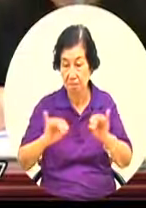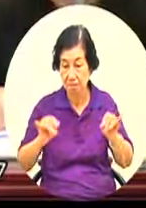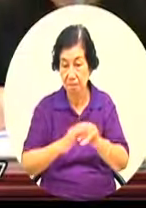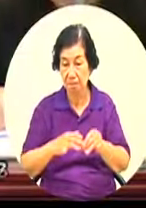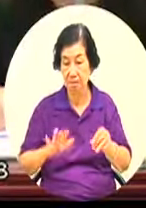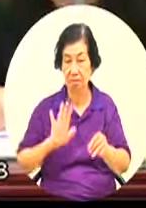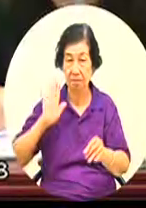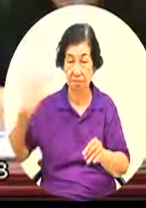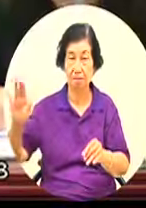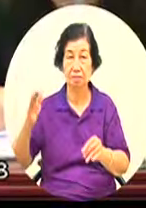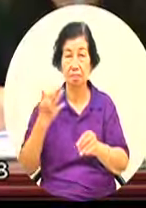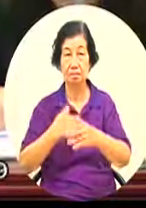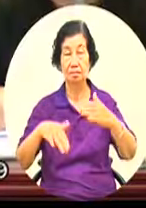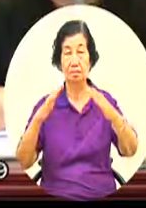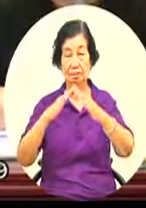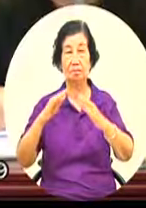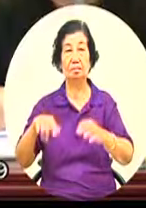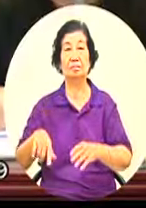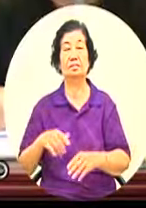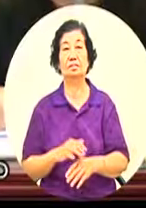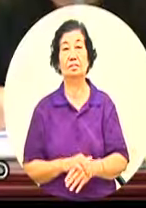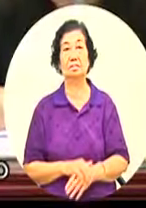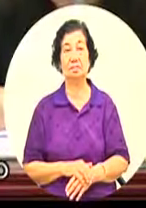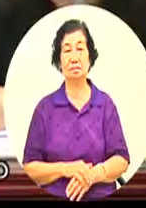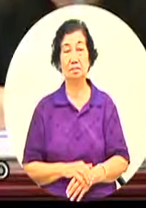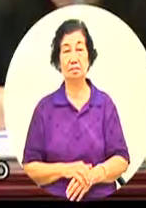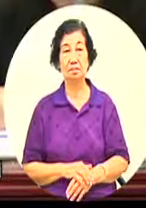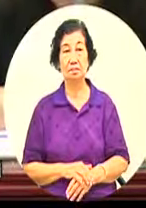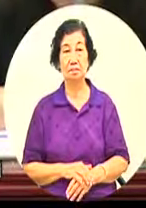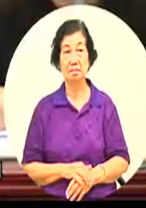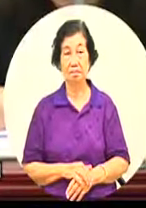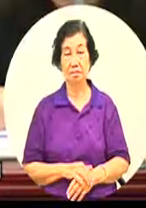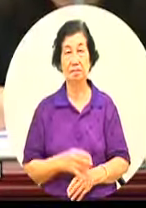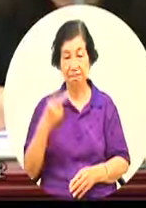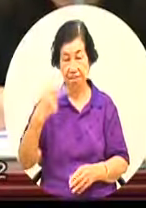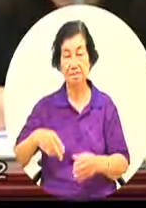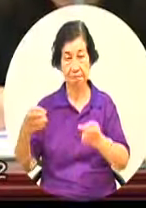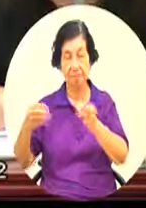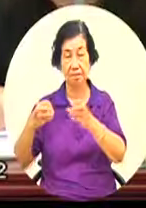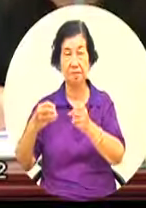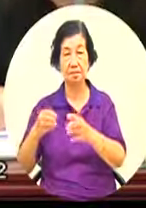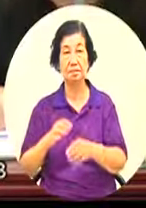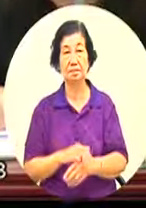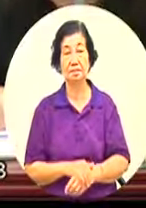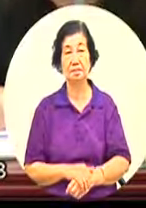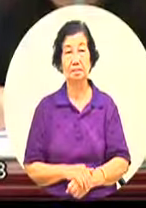分我们需要再讨论一下。